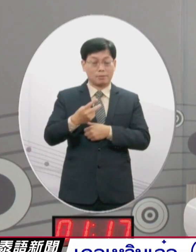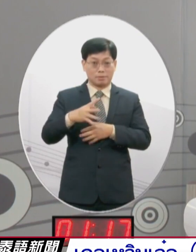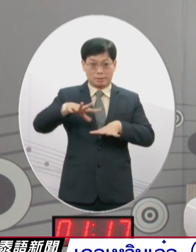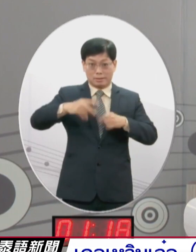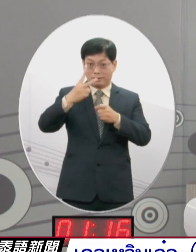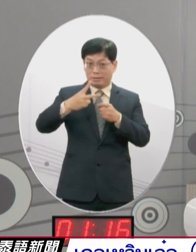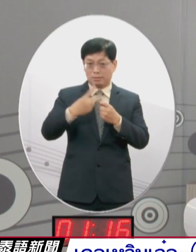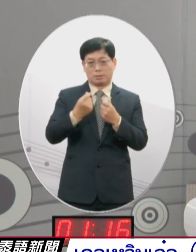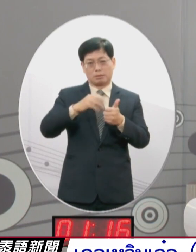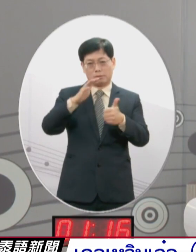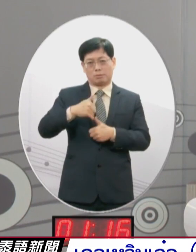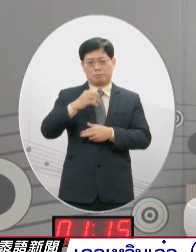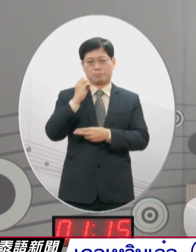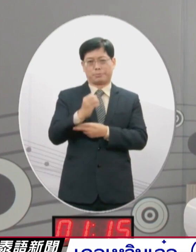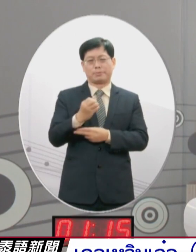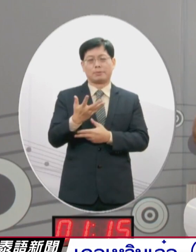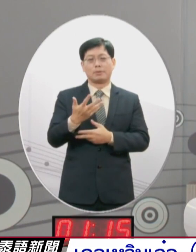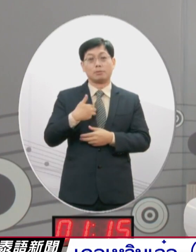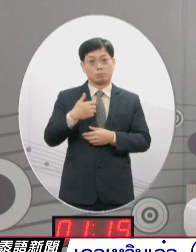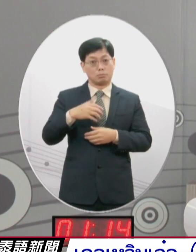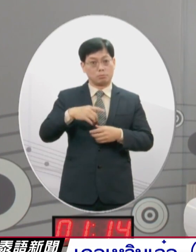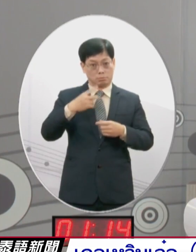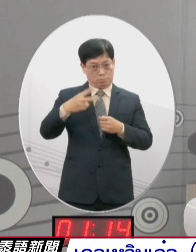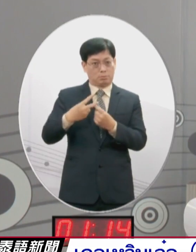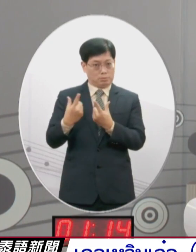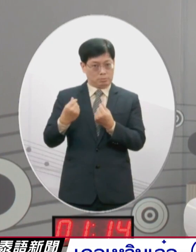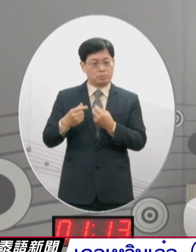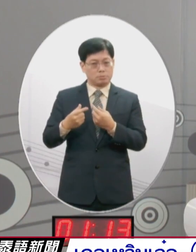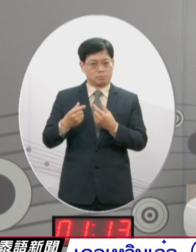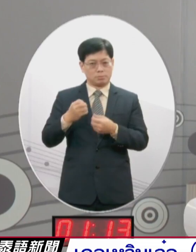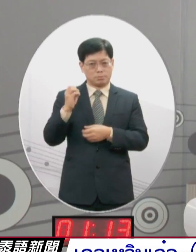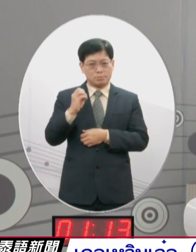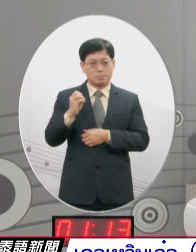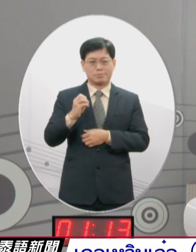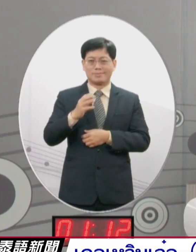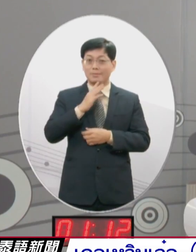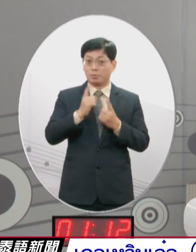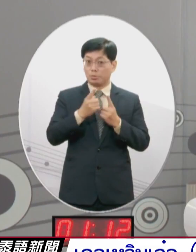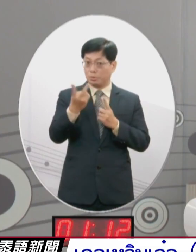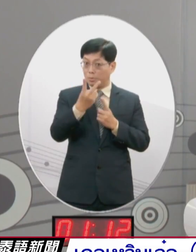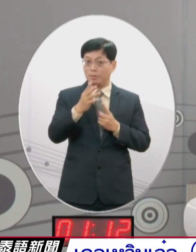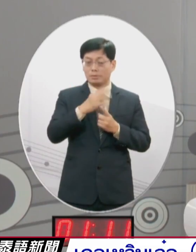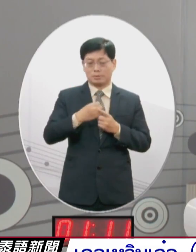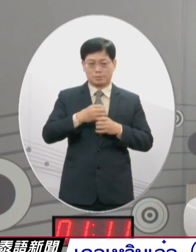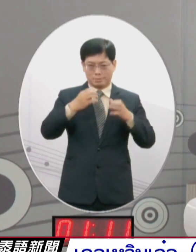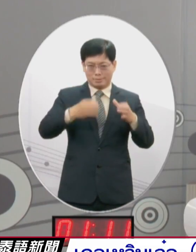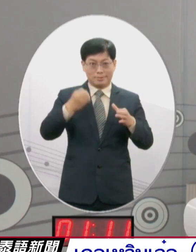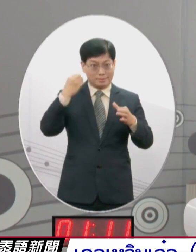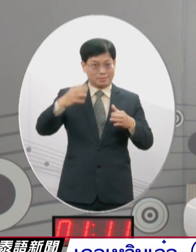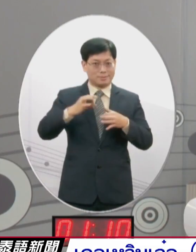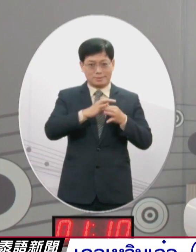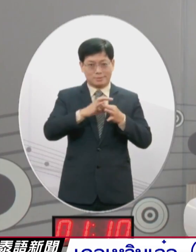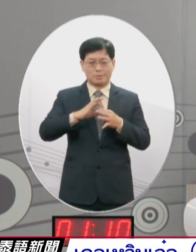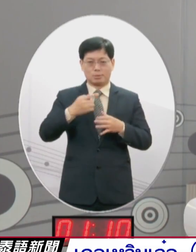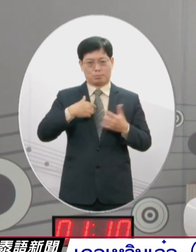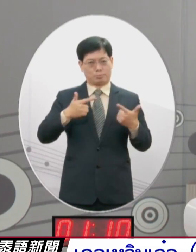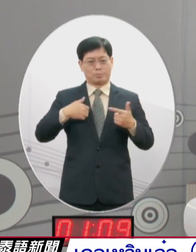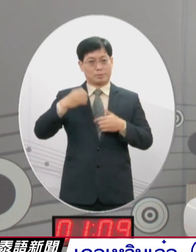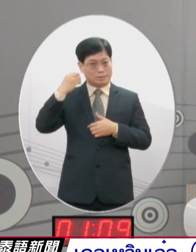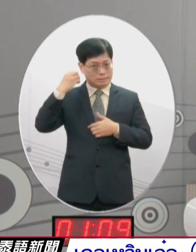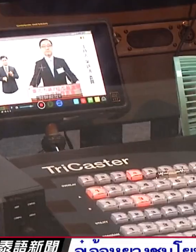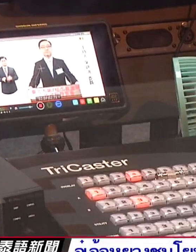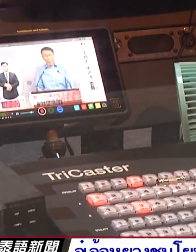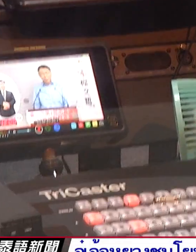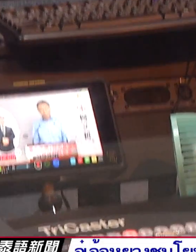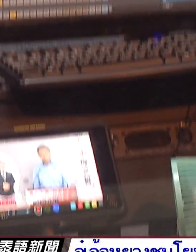两年招商也都是挂零当然我前两年也是挂零但是对他们来讲哦他们是建立新的政商关系对我来讲我是建立新